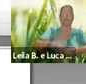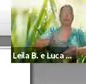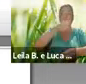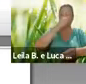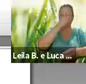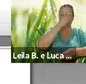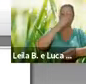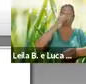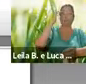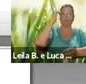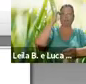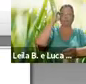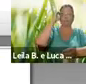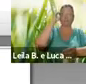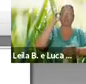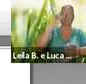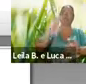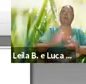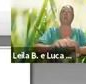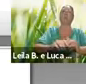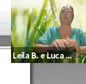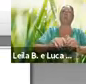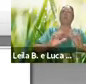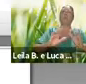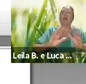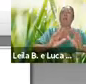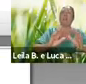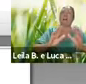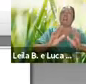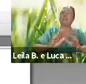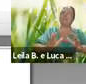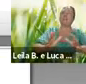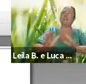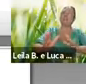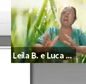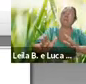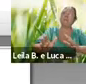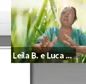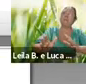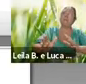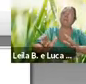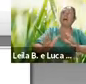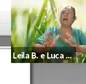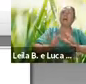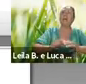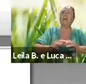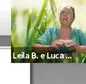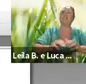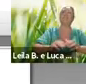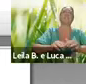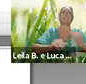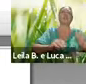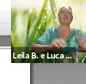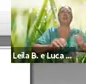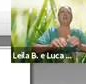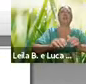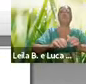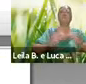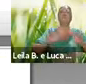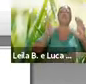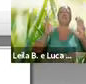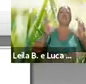trasmettere quello che dice lo spirito. Tutto passa attraverso il medium, anche se non